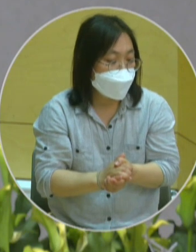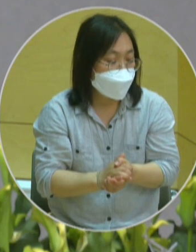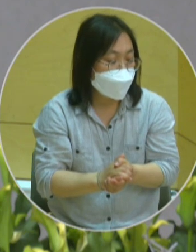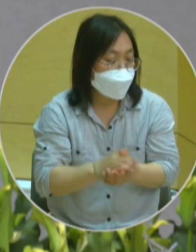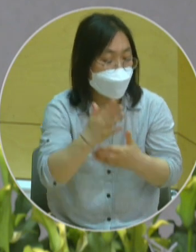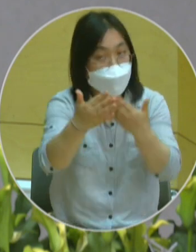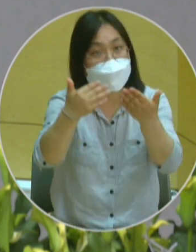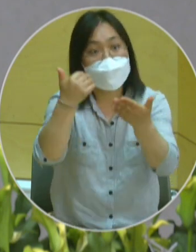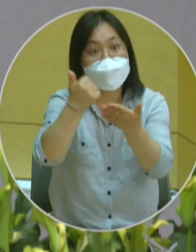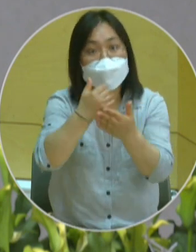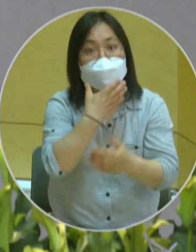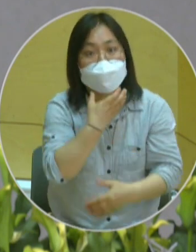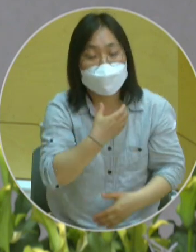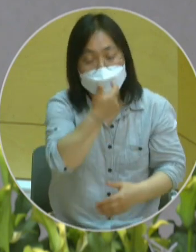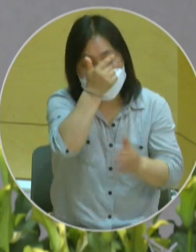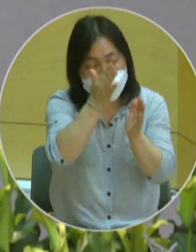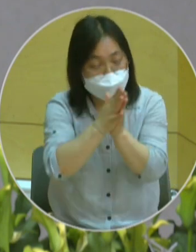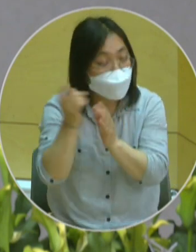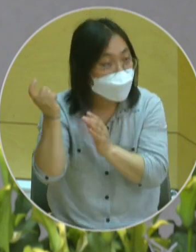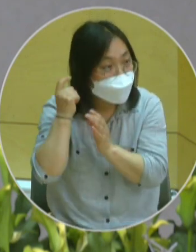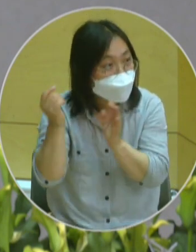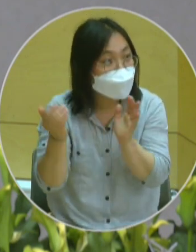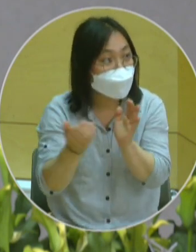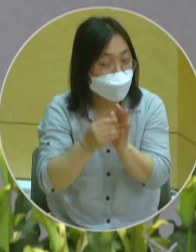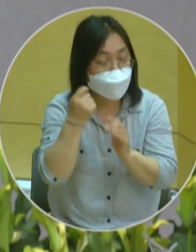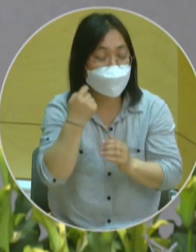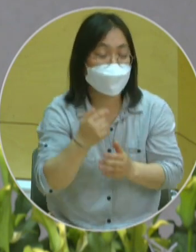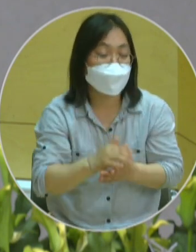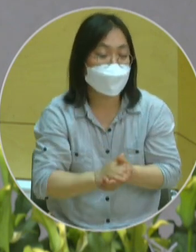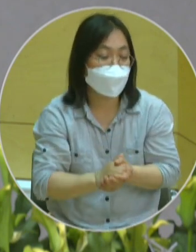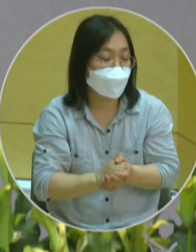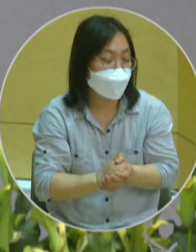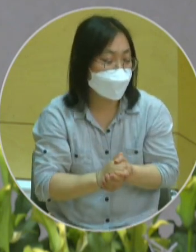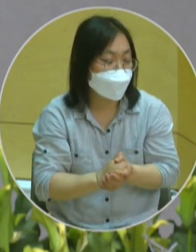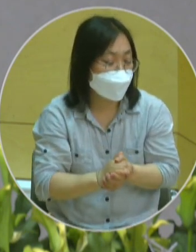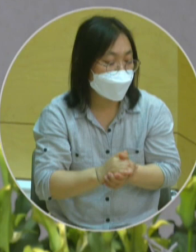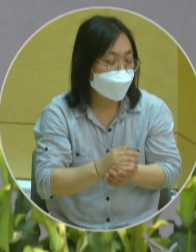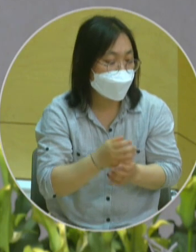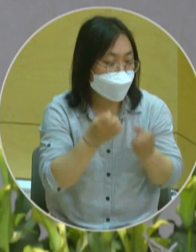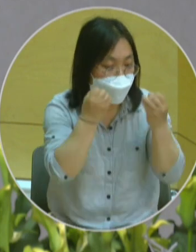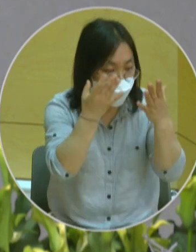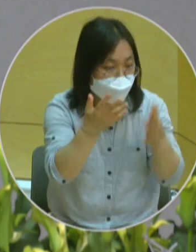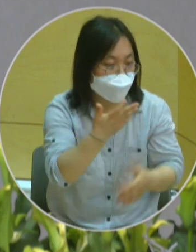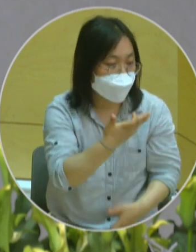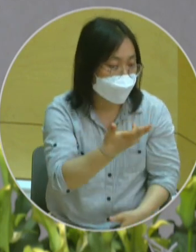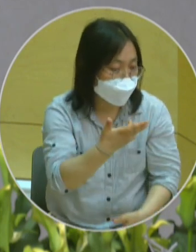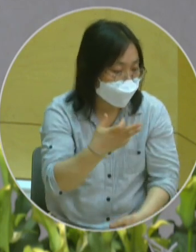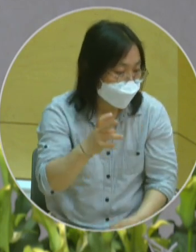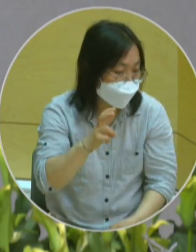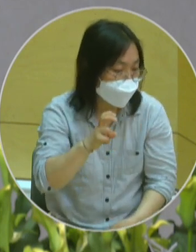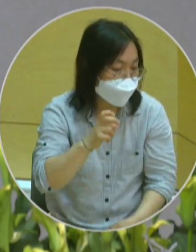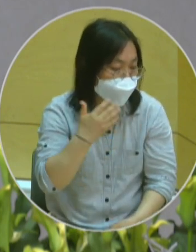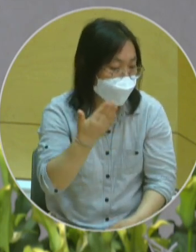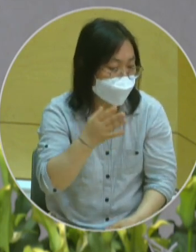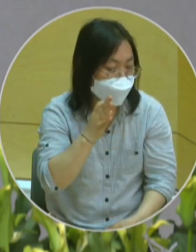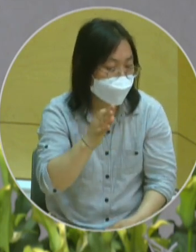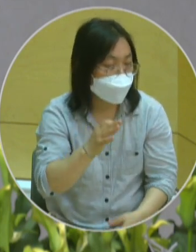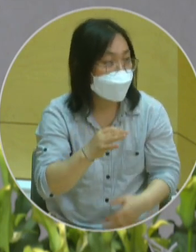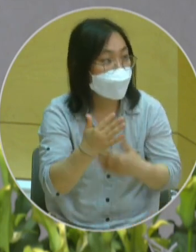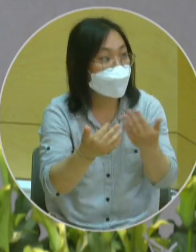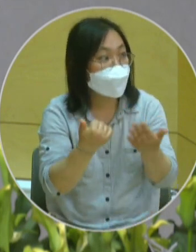그러면 하나님께서는 아브라함의 기도를 들으셨어요? 들으셔서 창세기 19장 29절 보니까 이렇게 말씀이 있어요.